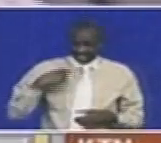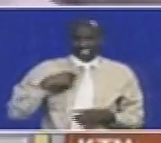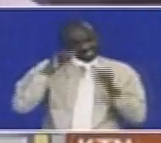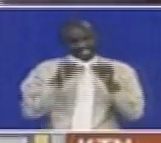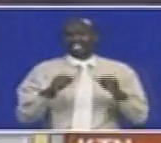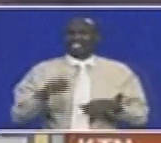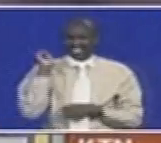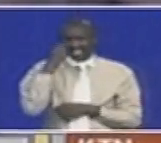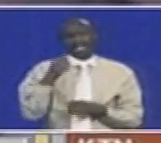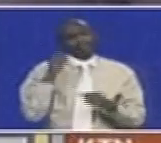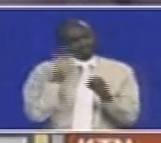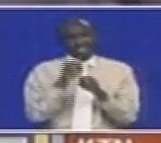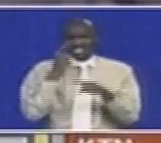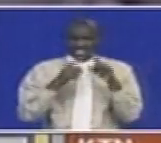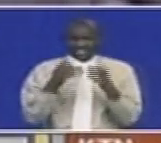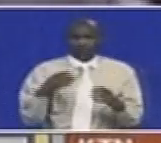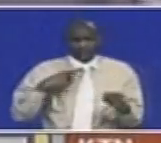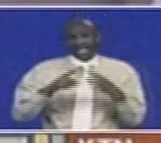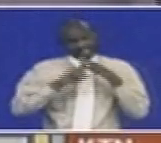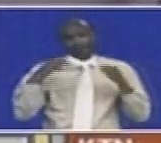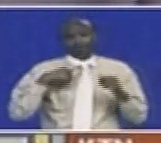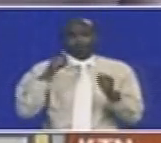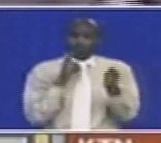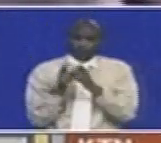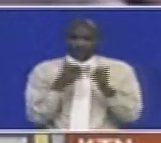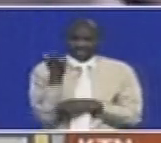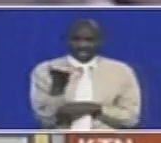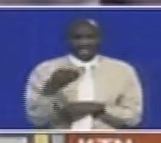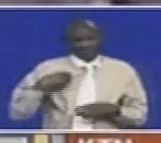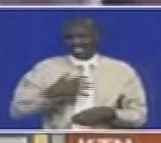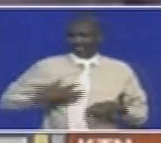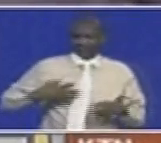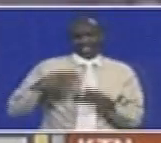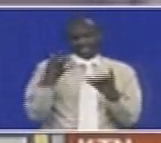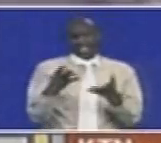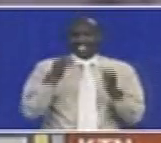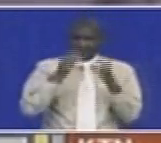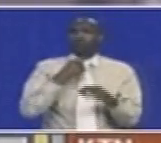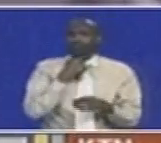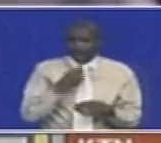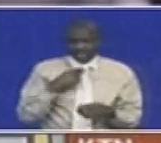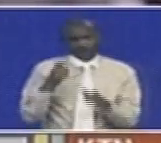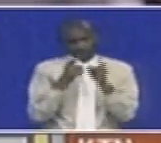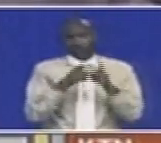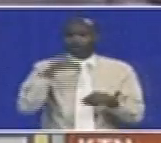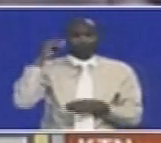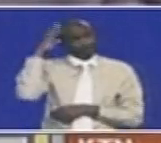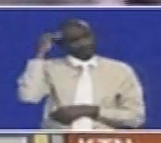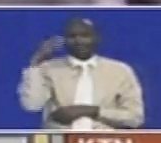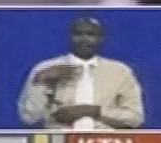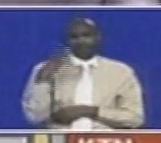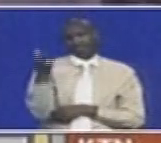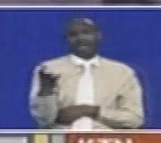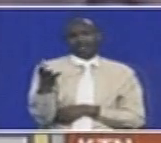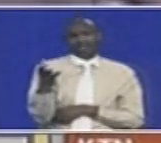lakini tumetoroka juu ya vita. Sisi watu ya refugee, hauna kama anataka vita anakaa kwa Somalia. Unaona? Somalia iko